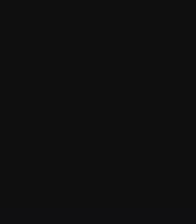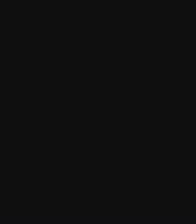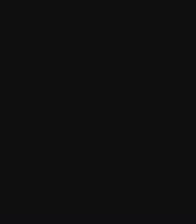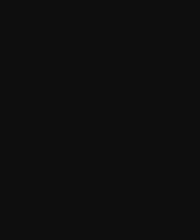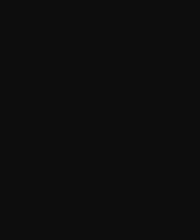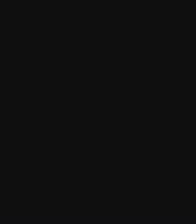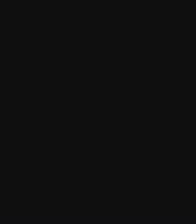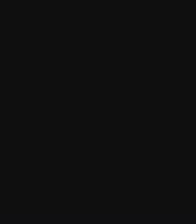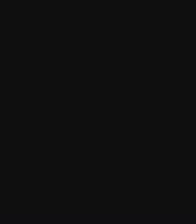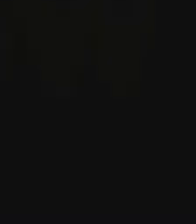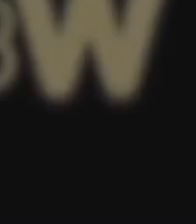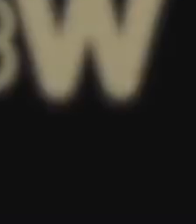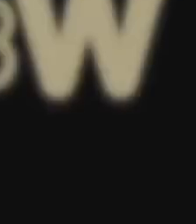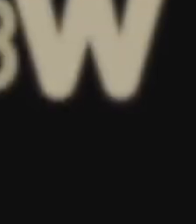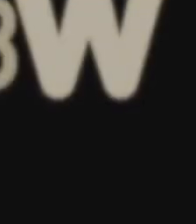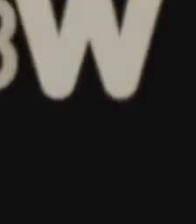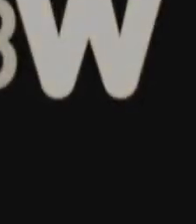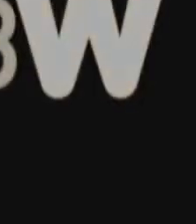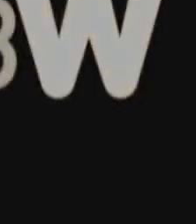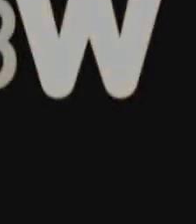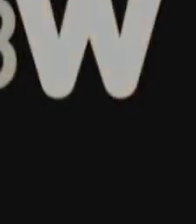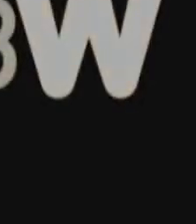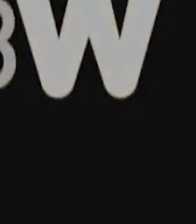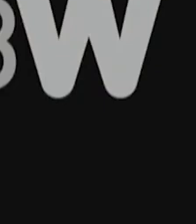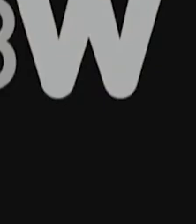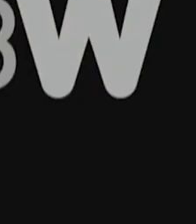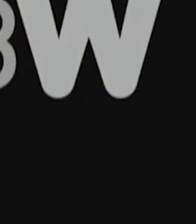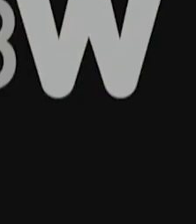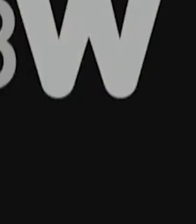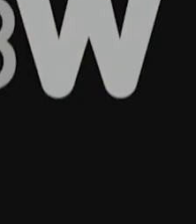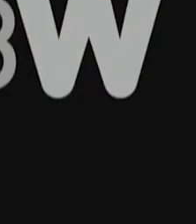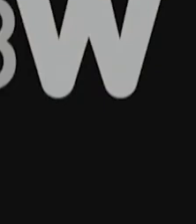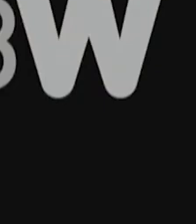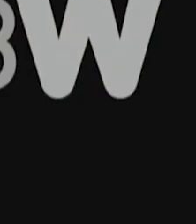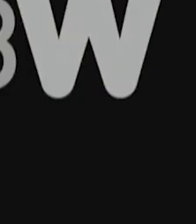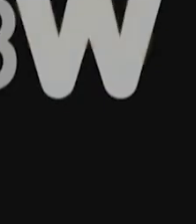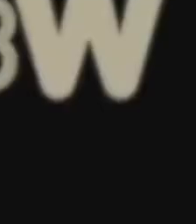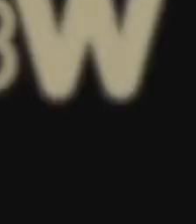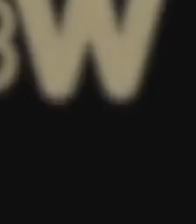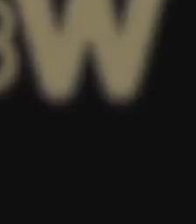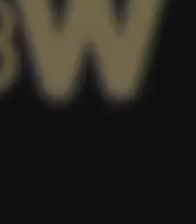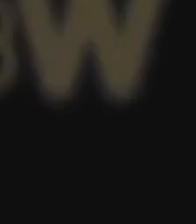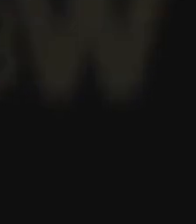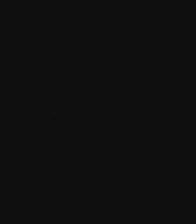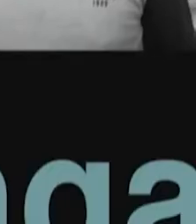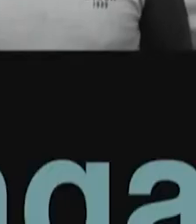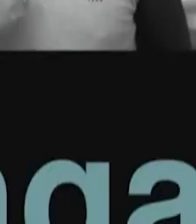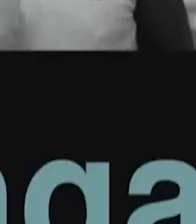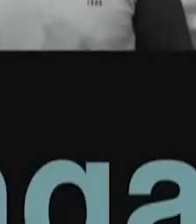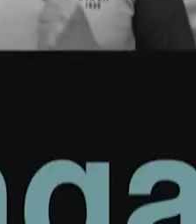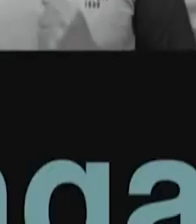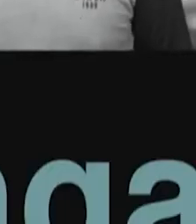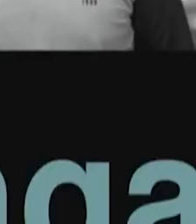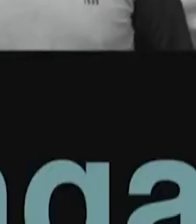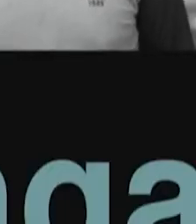Jelly hidung dan 3 wajib wajib Iman wajib amat wajib imut